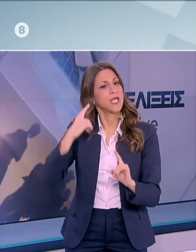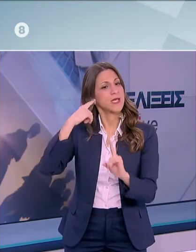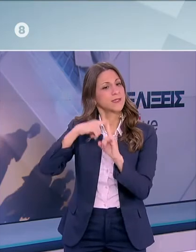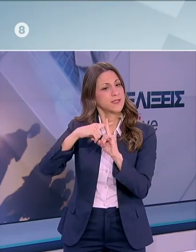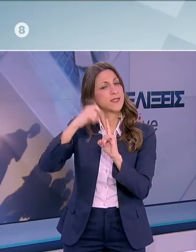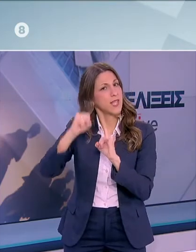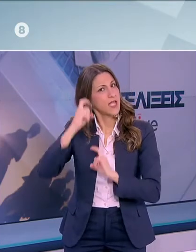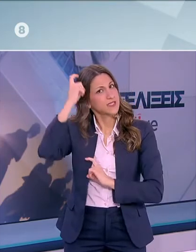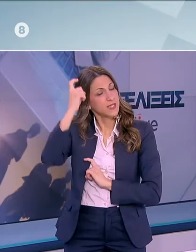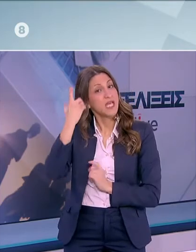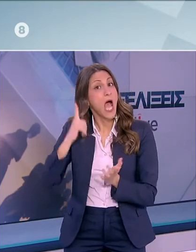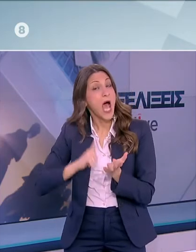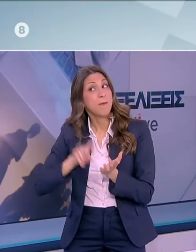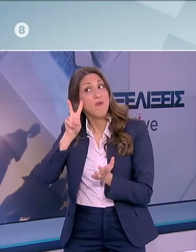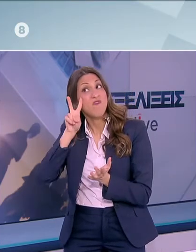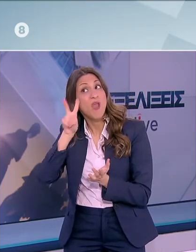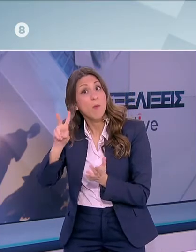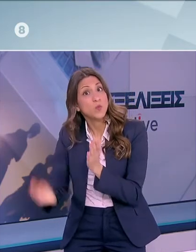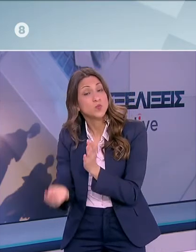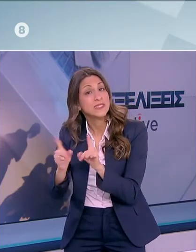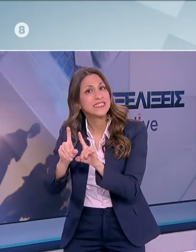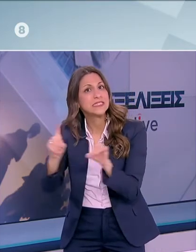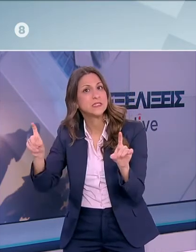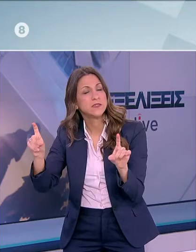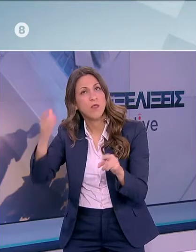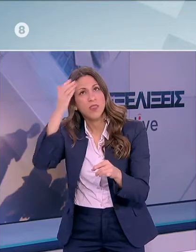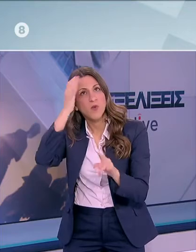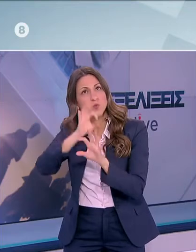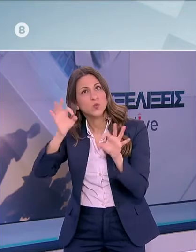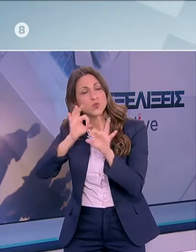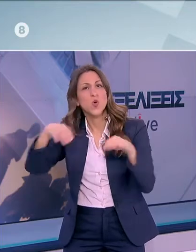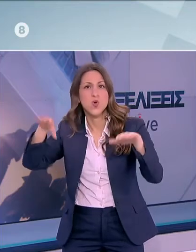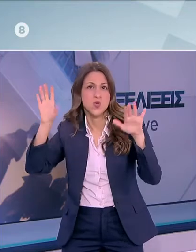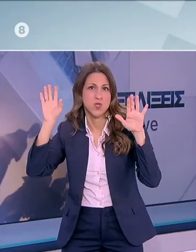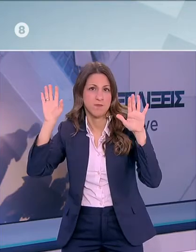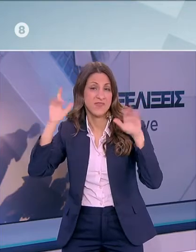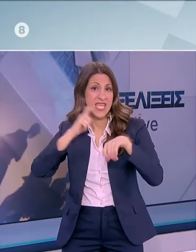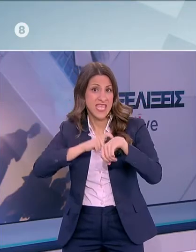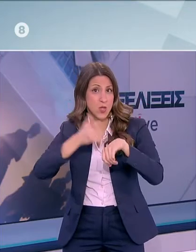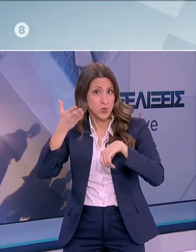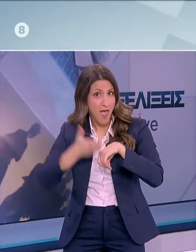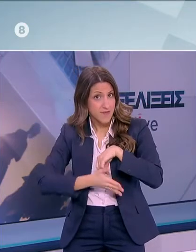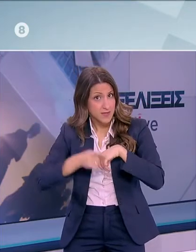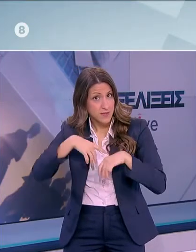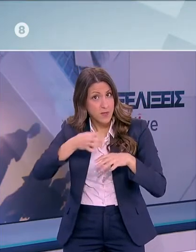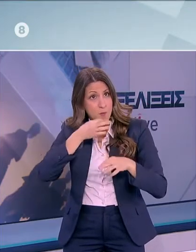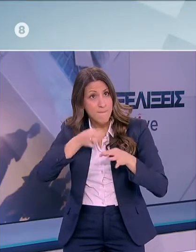και με απόλυτη διαφάνεια σε ό,τι συζητιέται, σε ό,τι αποφασιστεί. Ακόμα δεν είναι ο καιρός. Σας ευχαριστώ.